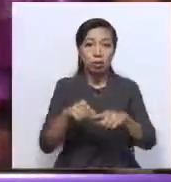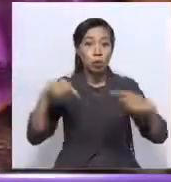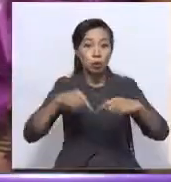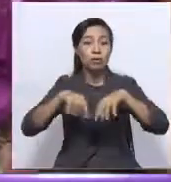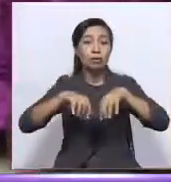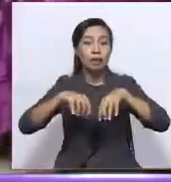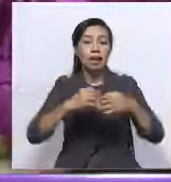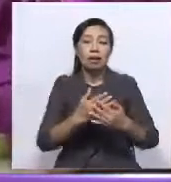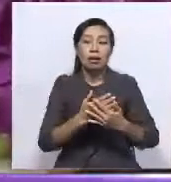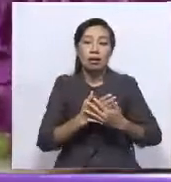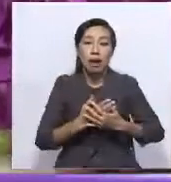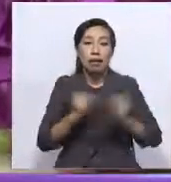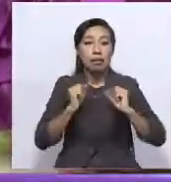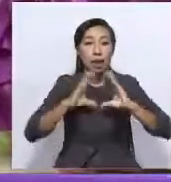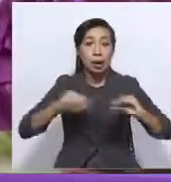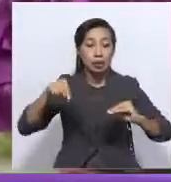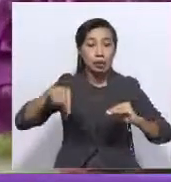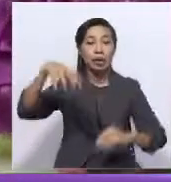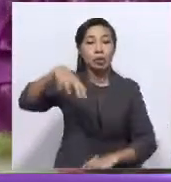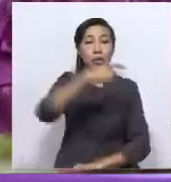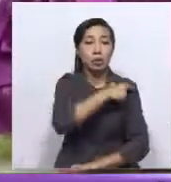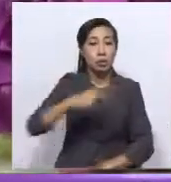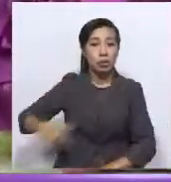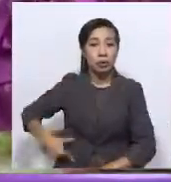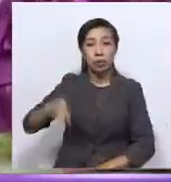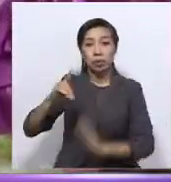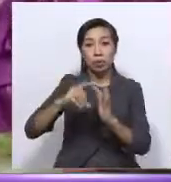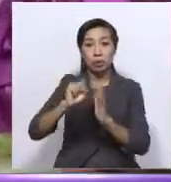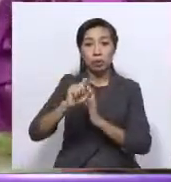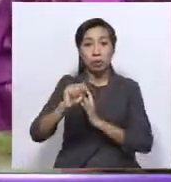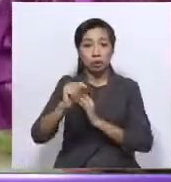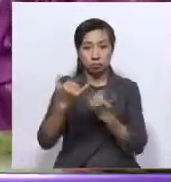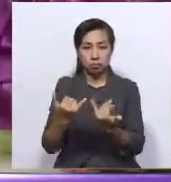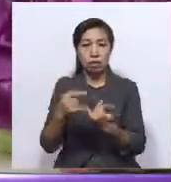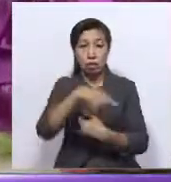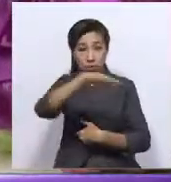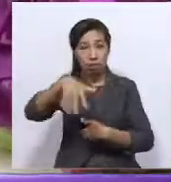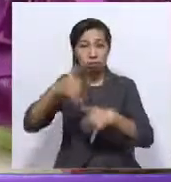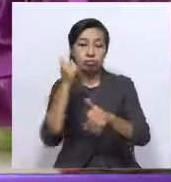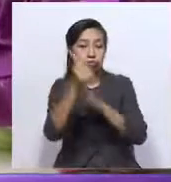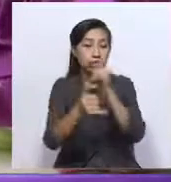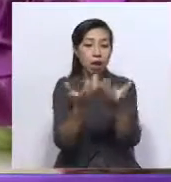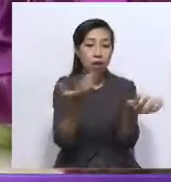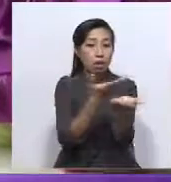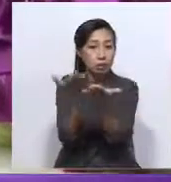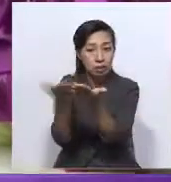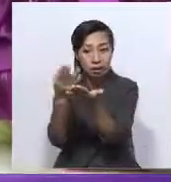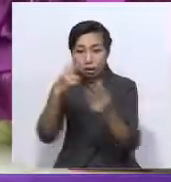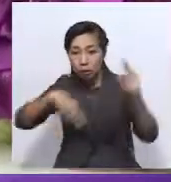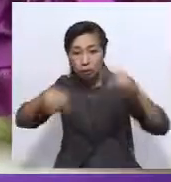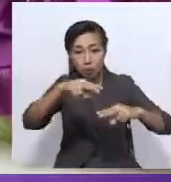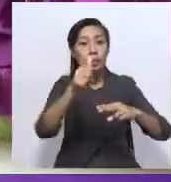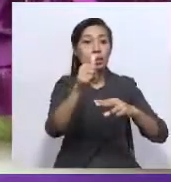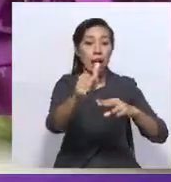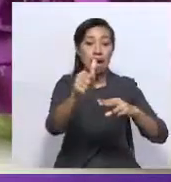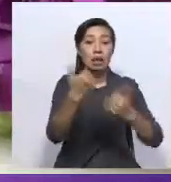านอุ่นไอรักคลายความหนาวณพระลานพระราชวังดุสิตและสนามเสือป่านะครับยังคงเดินทางมาเลือกชมเลือกซื้อสินค้าภายในง